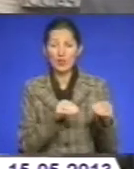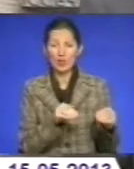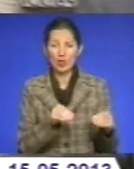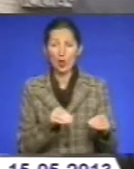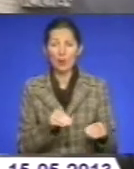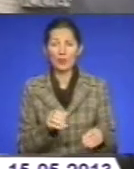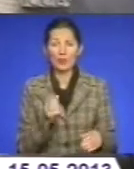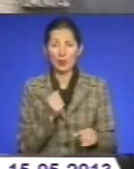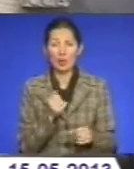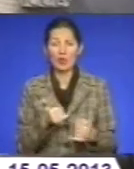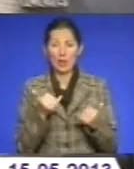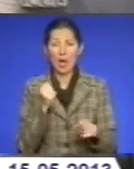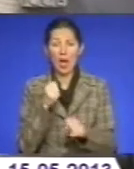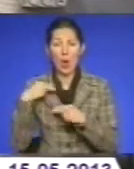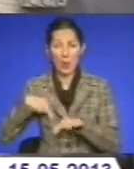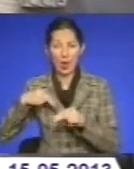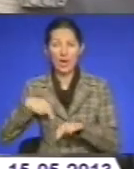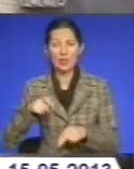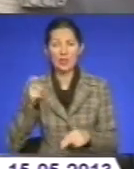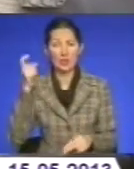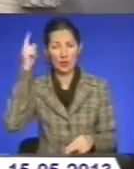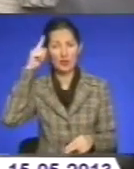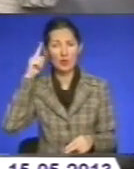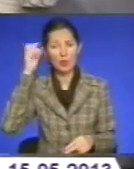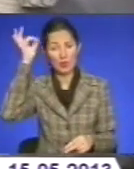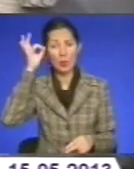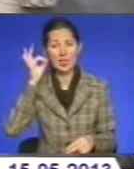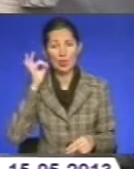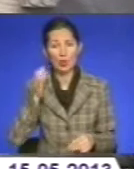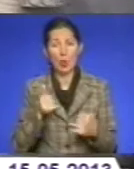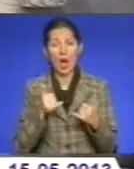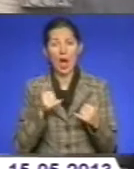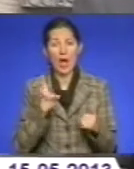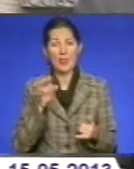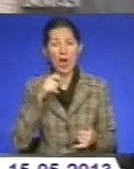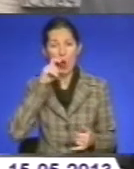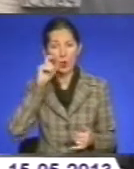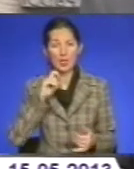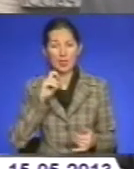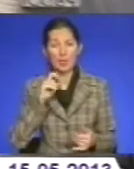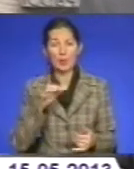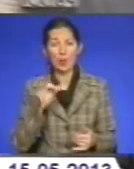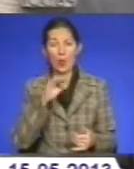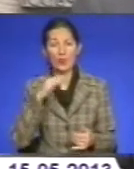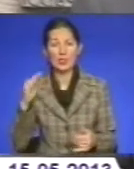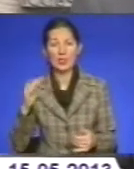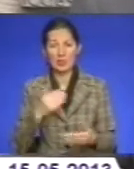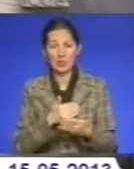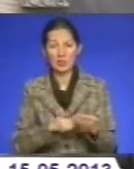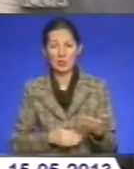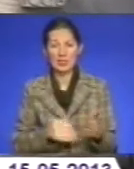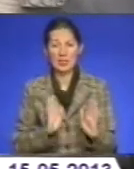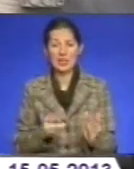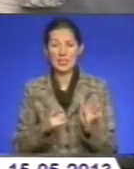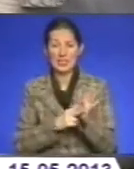в Німеччину. А на Україні по офіційній статистиці тільки 7 мільйонів